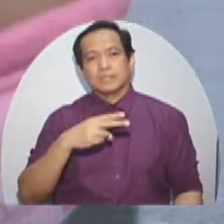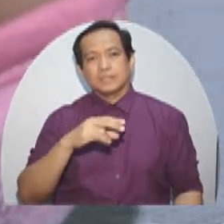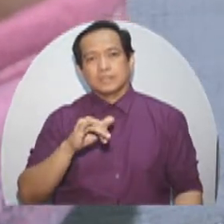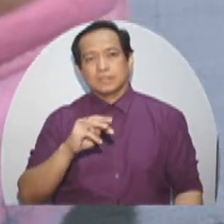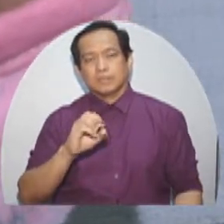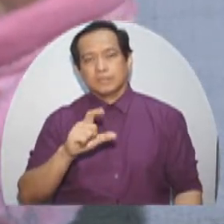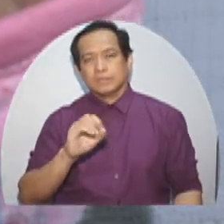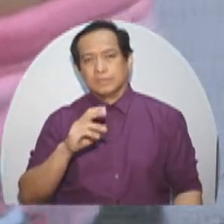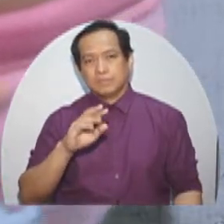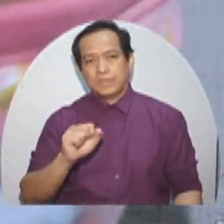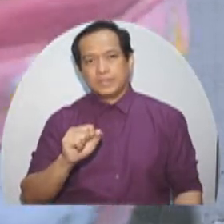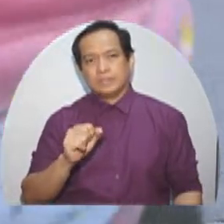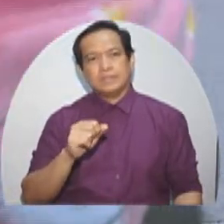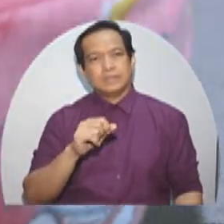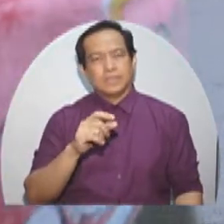hemoglobin niya, ano na lang,